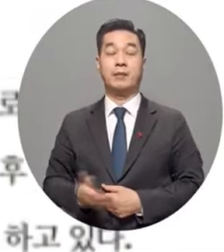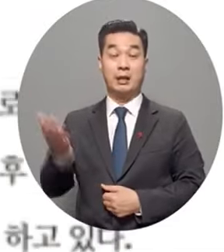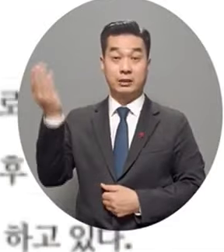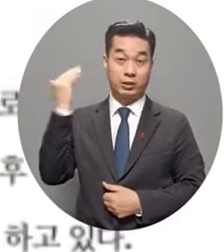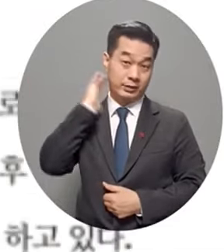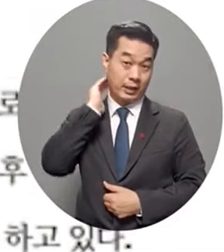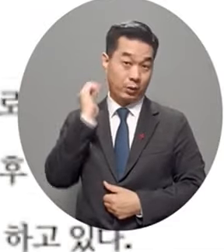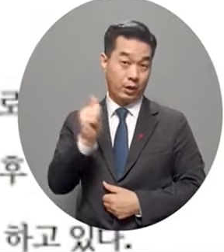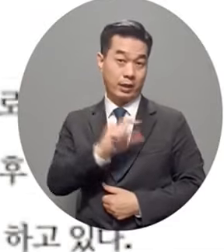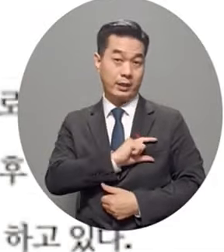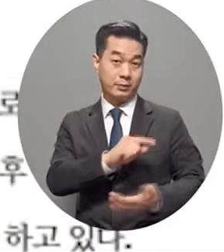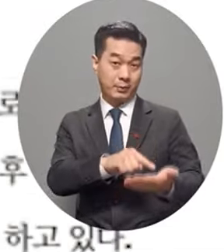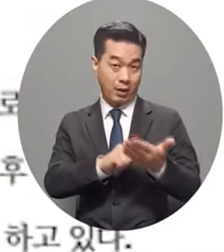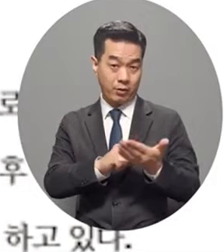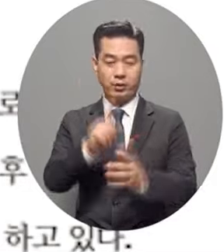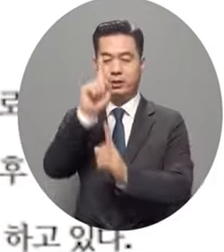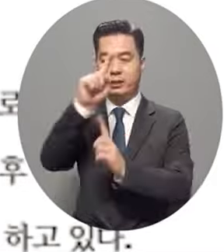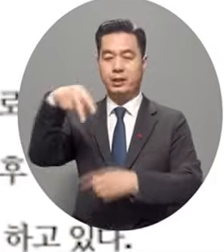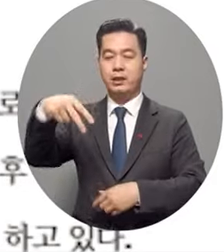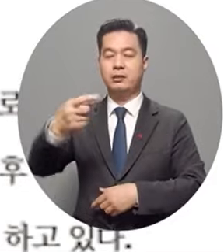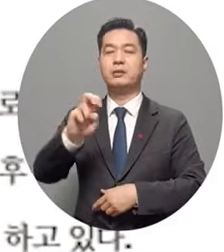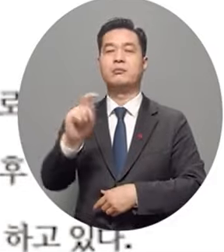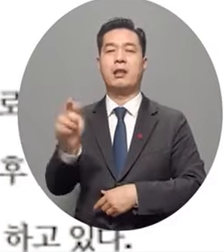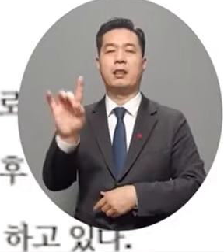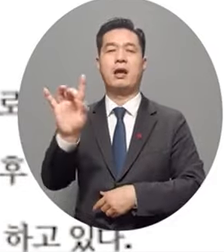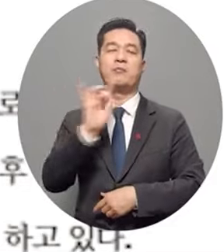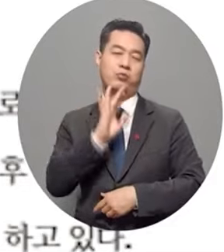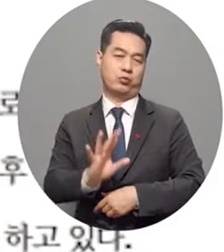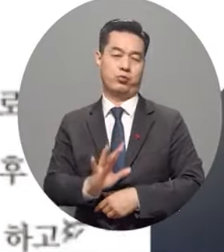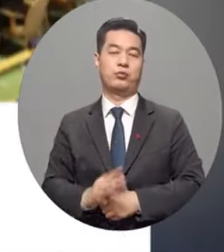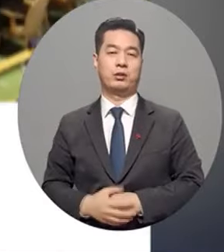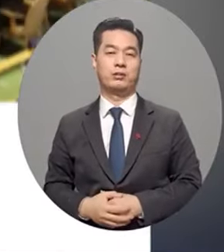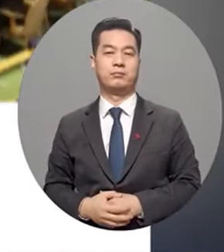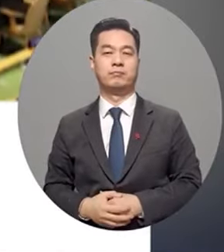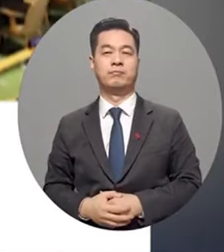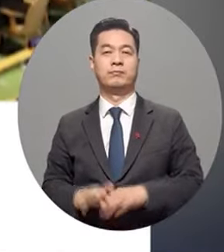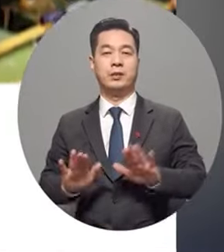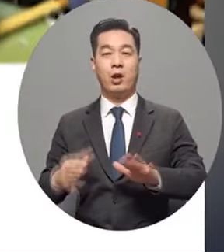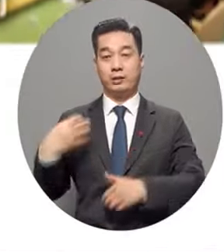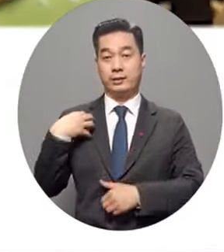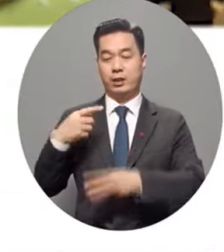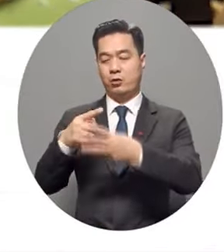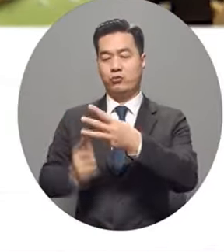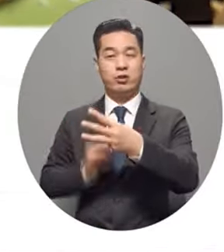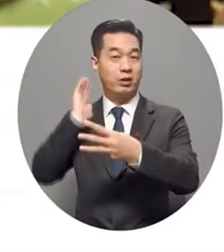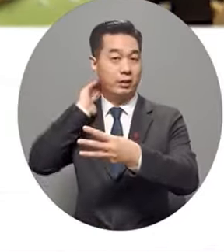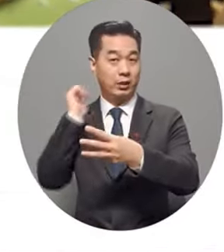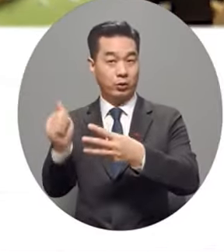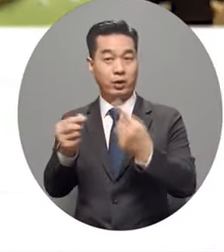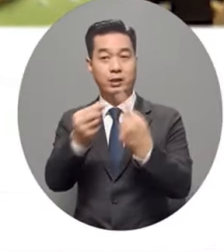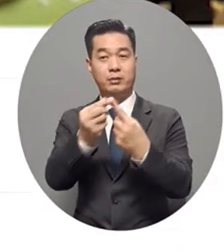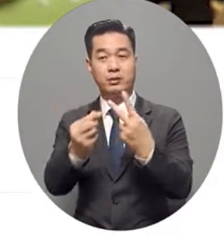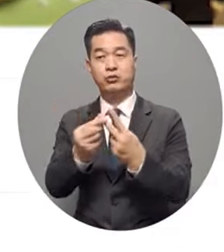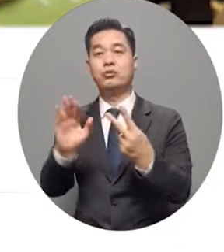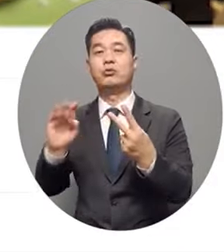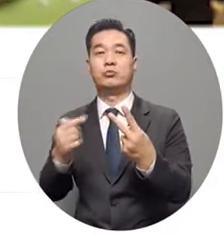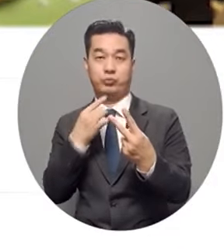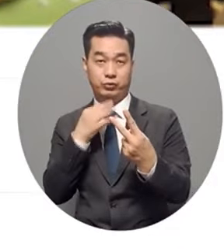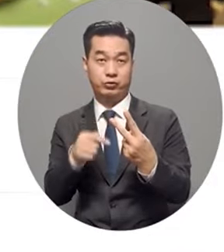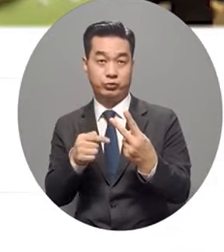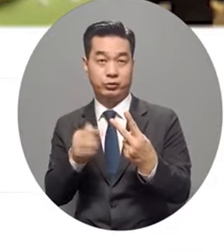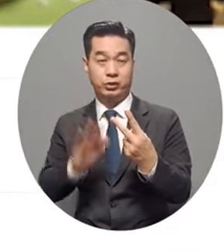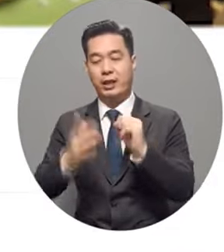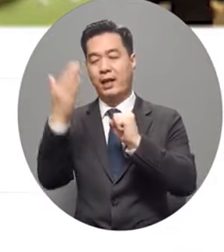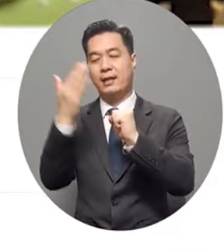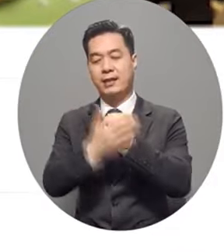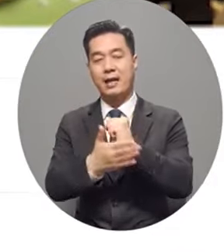중 이름이 나오는 건 이승만 전 대통령이 유일합니다. 현직인 윤석열 대통령조차 단 두 차례만 등장하는데 그나마 사진